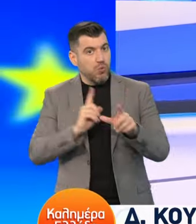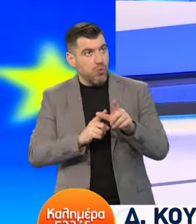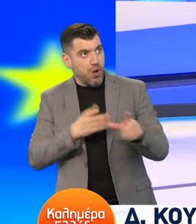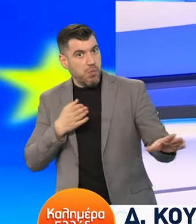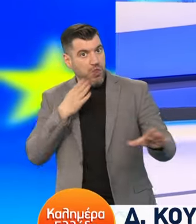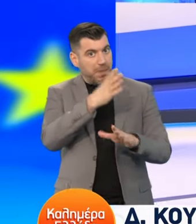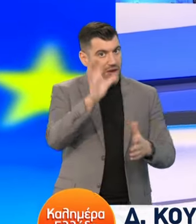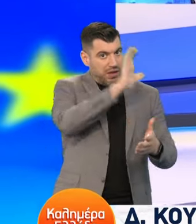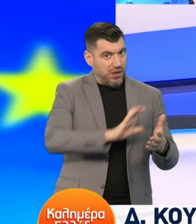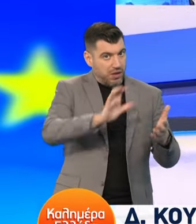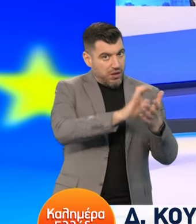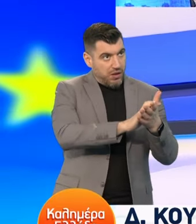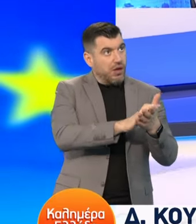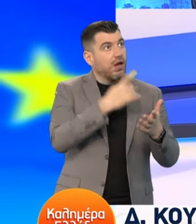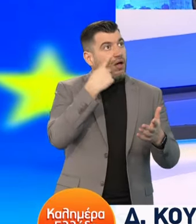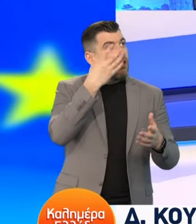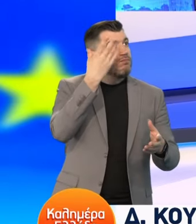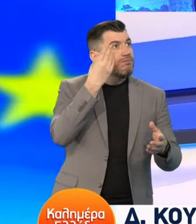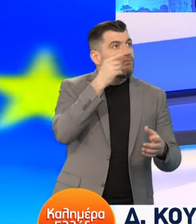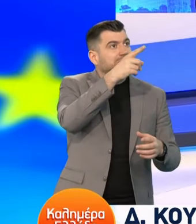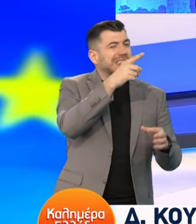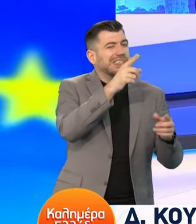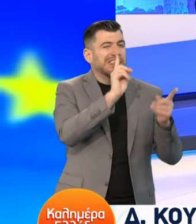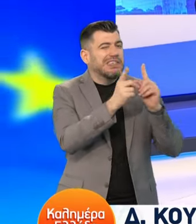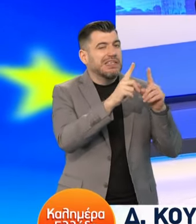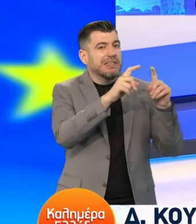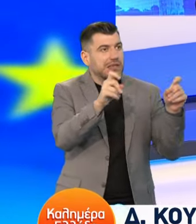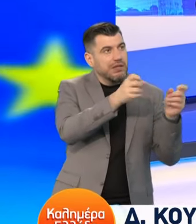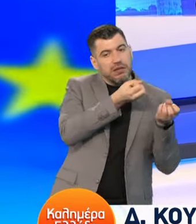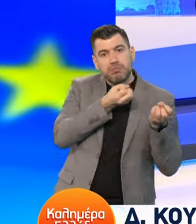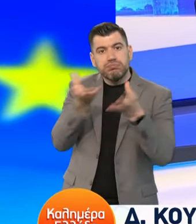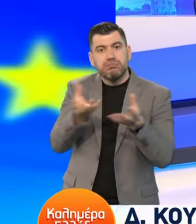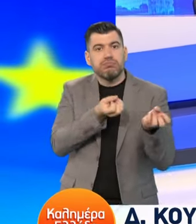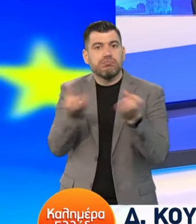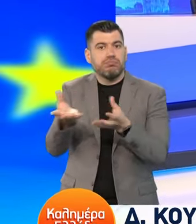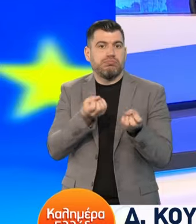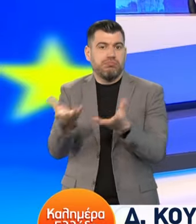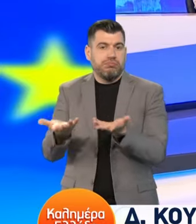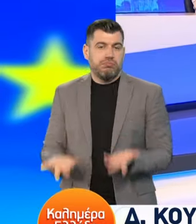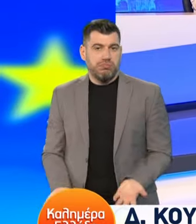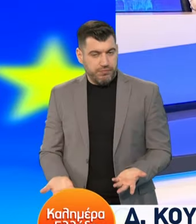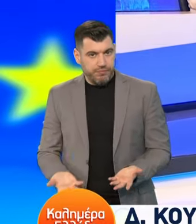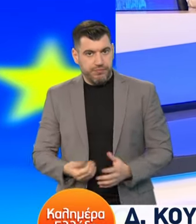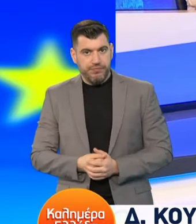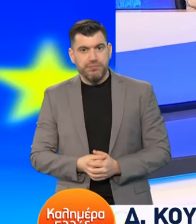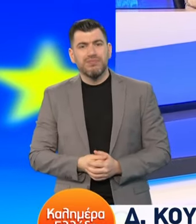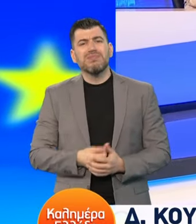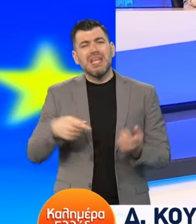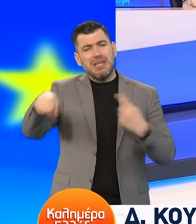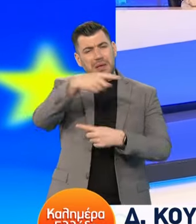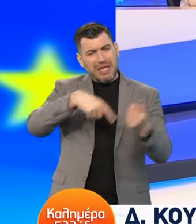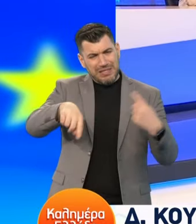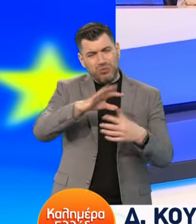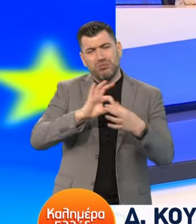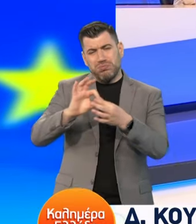τις συμφωνίες που κάνουν κάτω από το τραπέζι οι διάφοροι ακροδεξιοί με τους κεντροδεξιούς και με τους κεντροαριστερούς και δίθεν